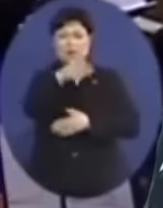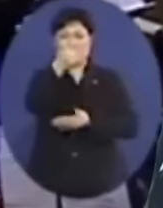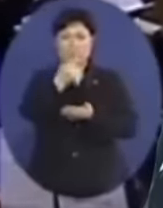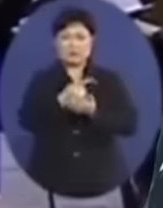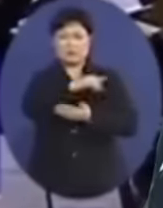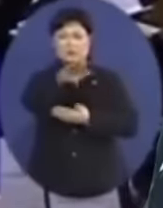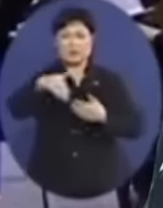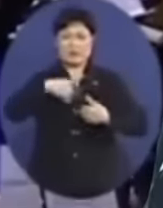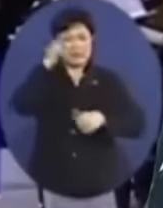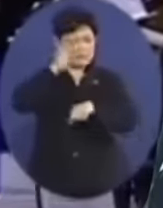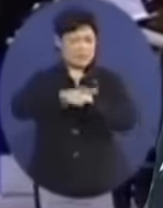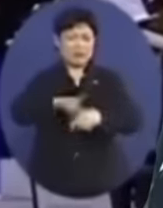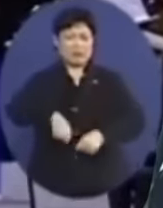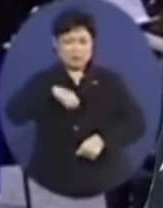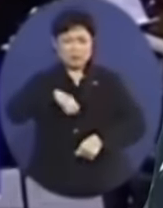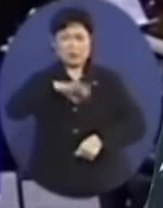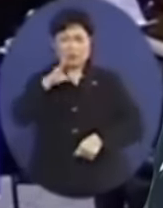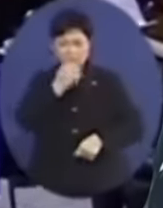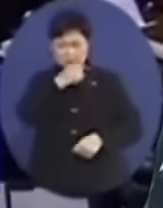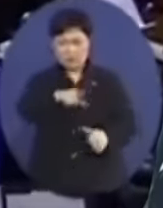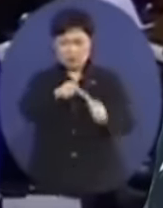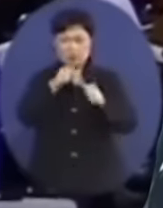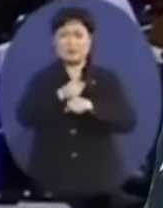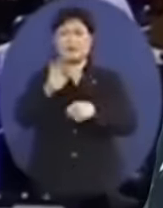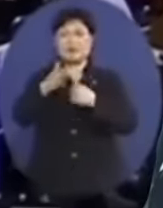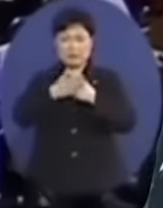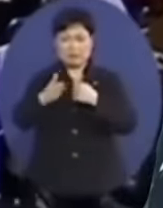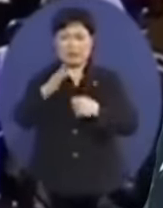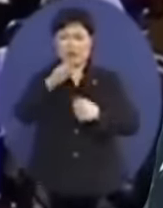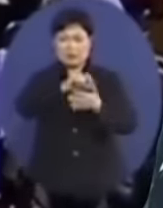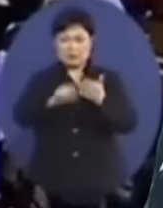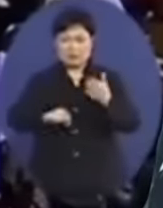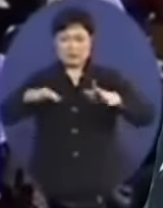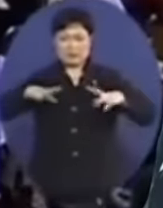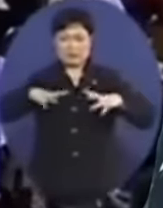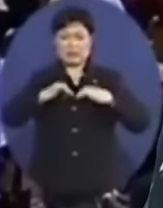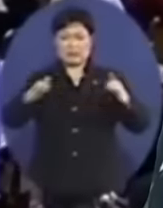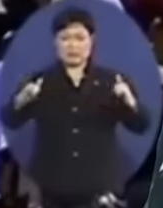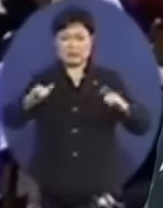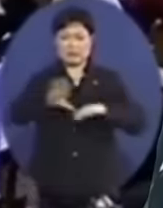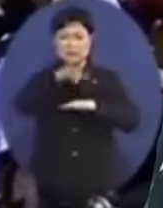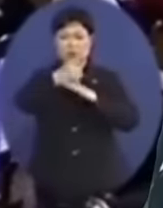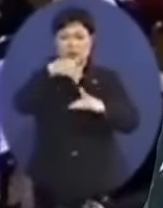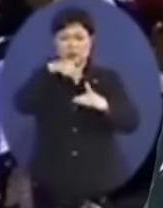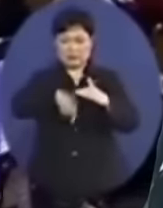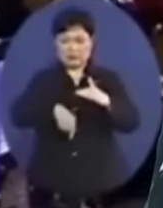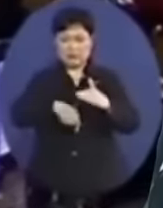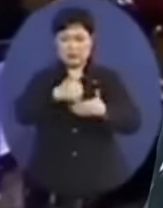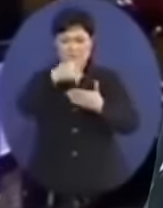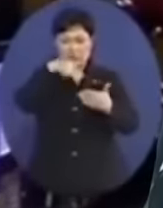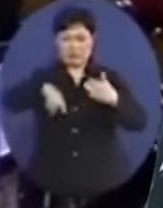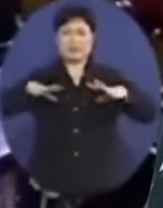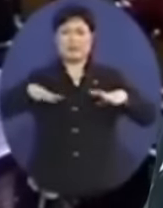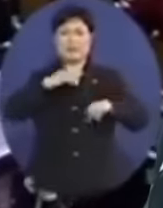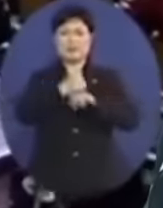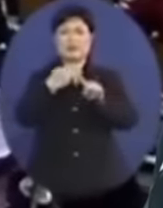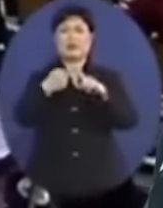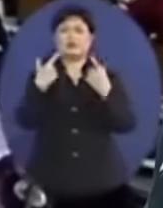지혜와 의로움과 거룩함과 구원함에 되셨으니 기록된 바 자랑하는 자는 주 안에서 자랑하라함과 같게 하려